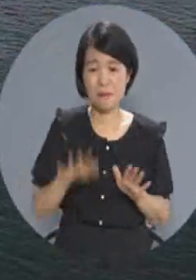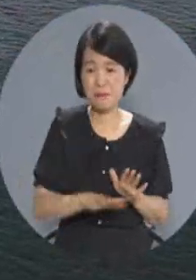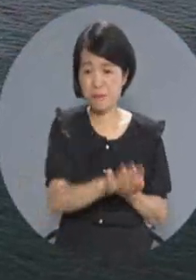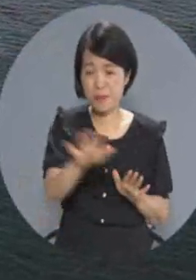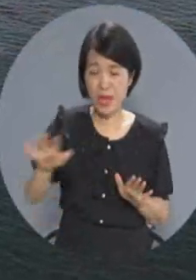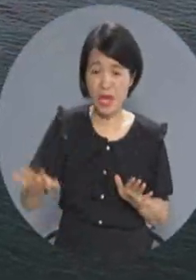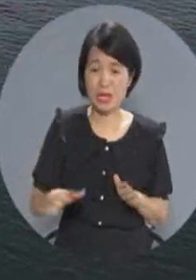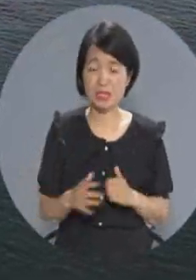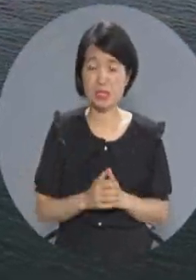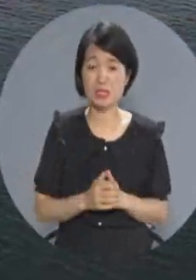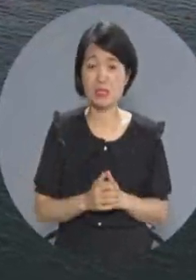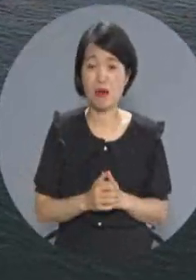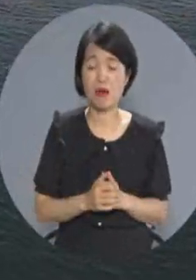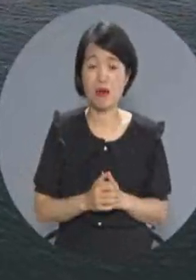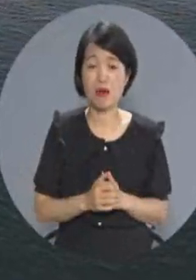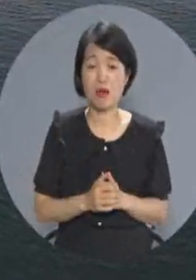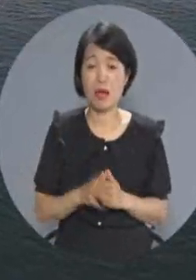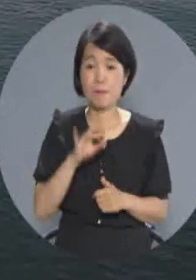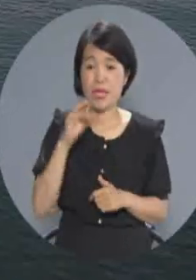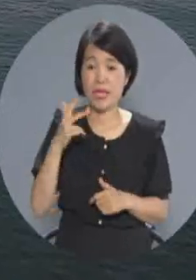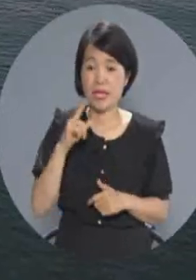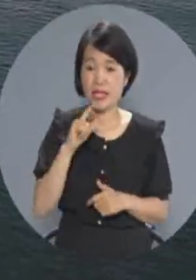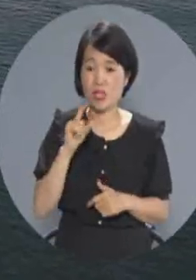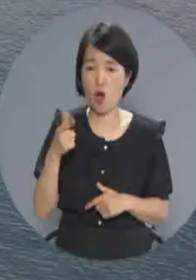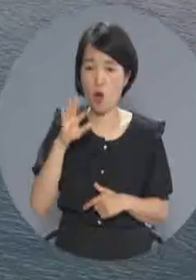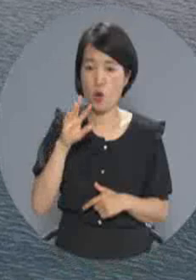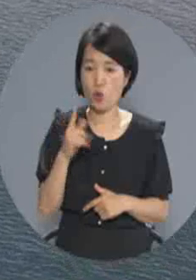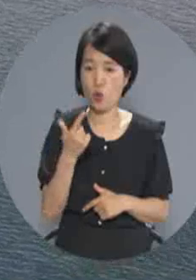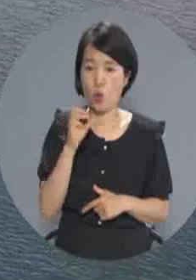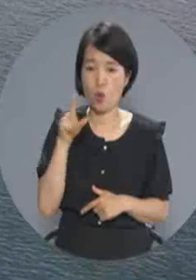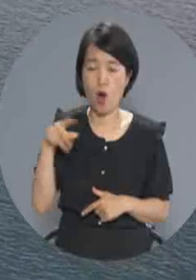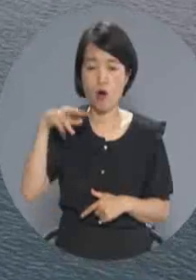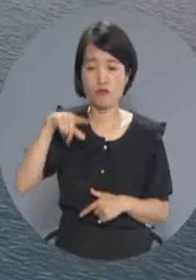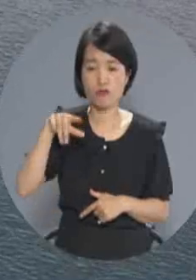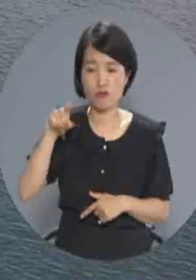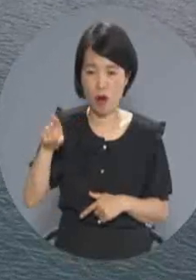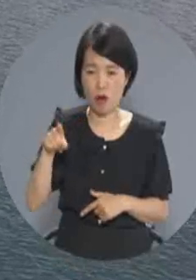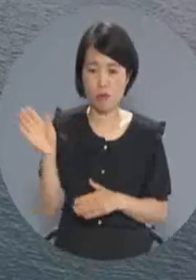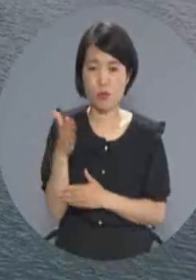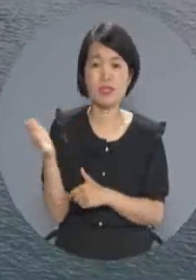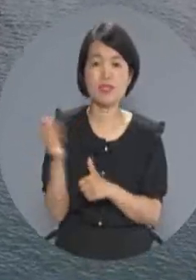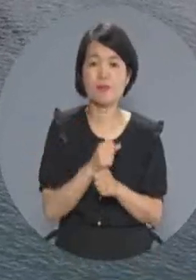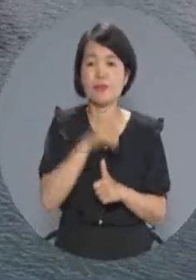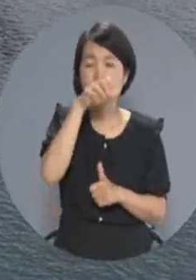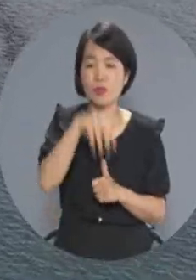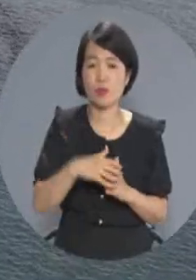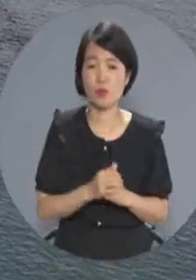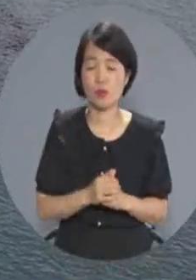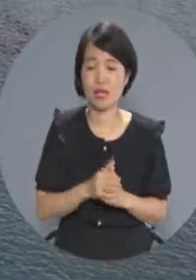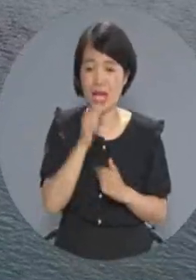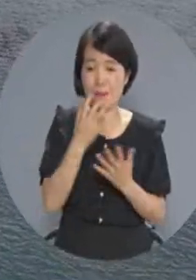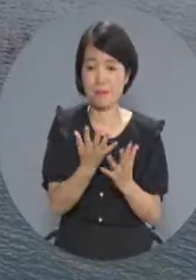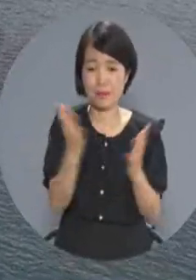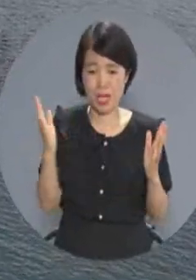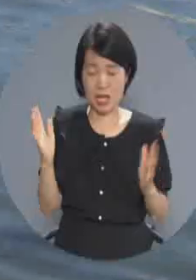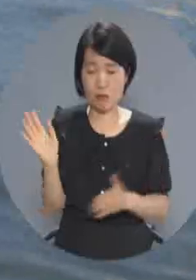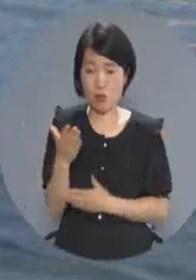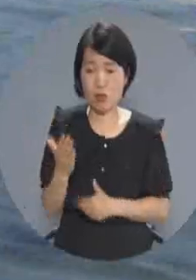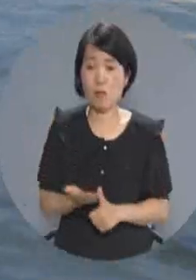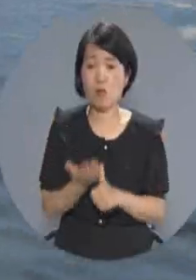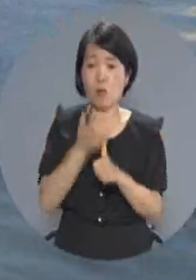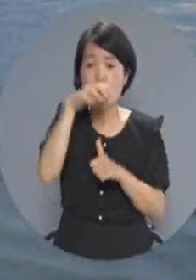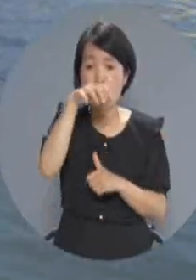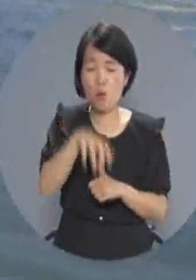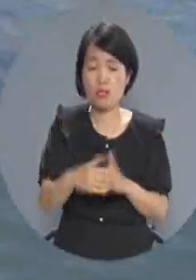해역은 모래사고가 발달해 민어와 농어, 숭어잡이가 늘상 이루어지는 곳. 자연산 가두리 양식장으로 불렸던